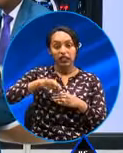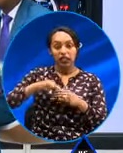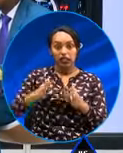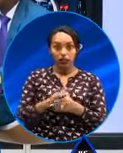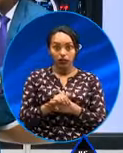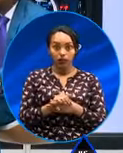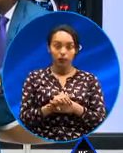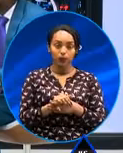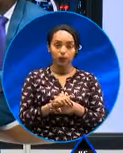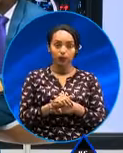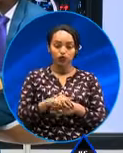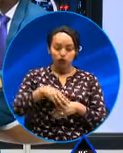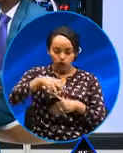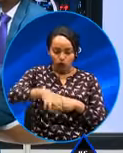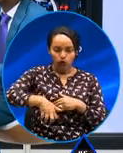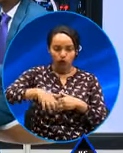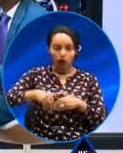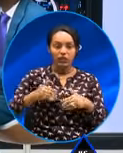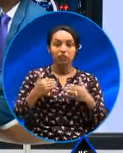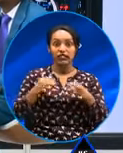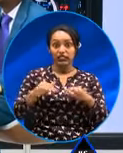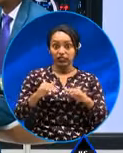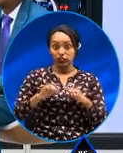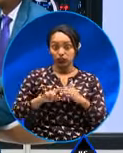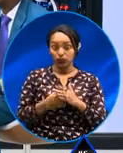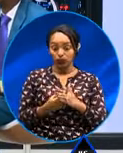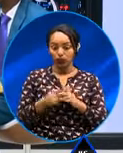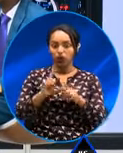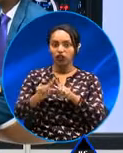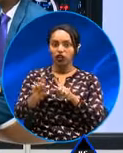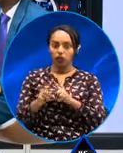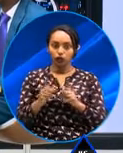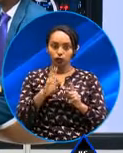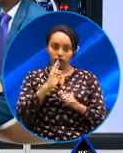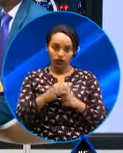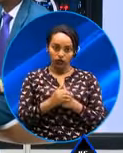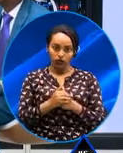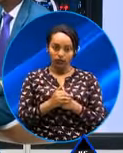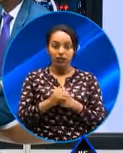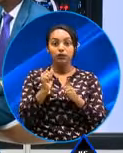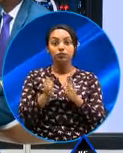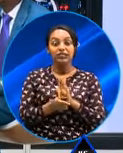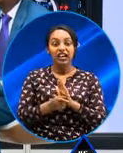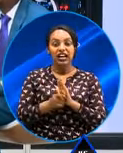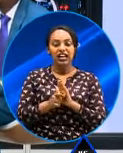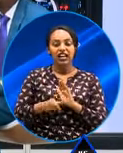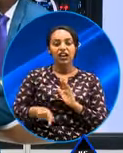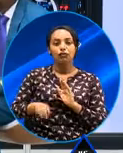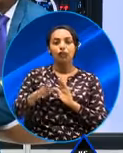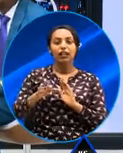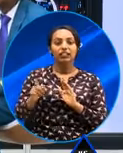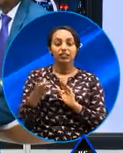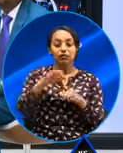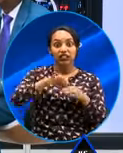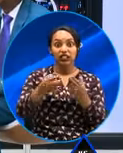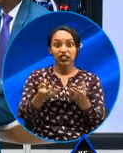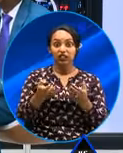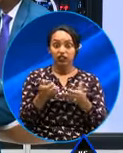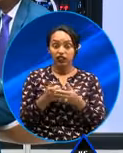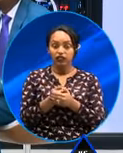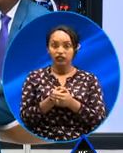ከሚተከላው የጉድጓድ መጠን ጀምሮ የተለያዩ ናቸው። ለምሳሌ ፍሩት ክሮፕ ለመትከል